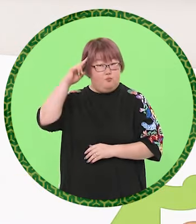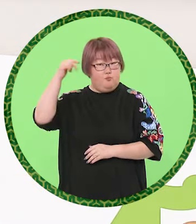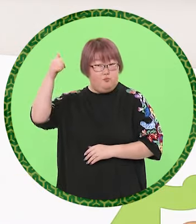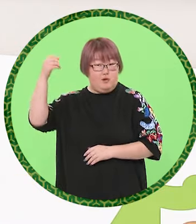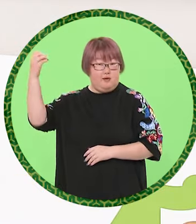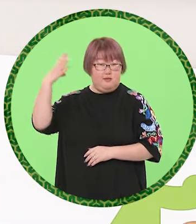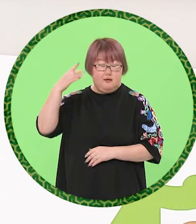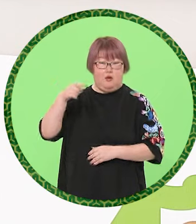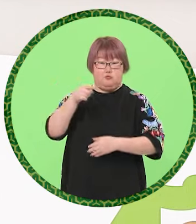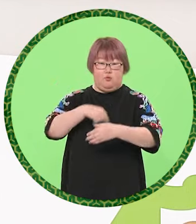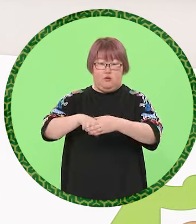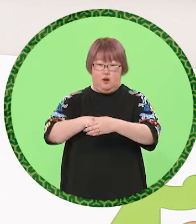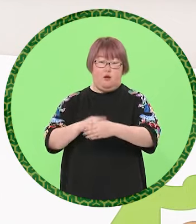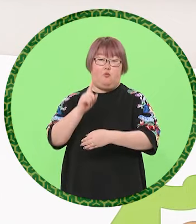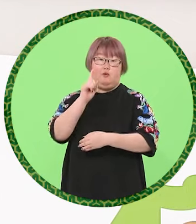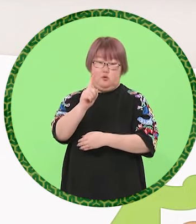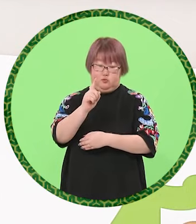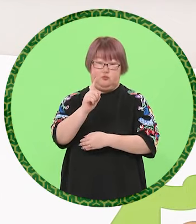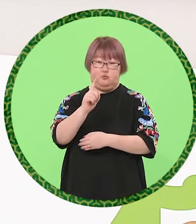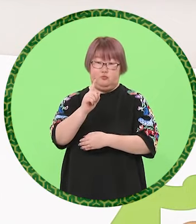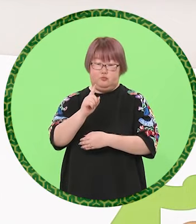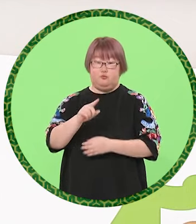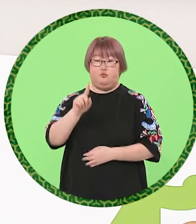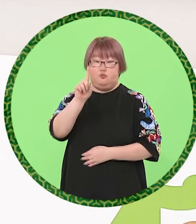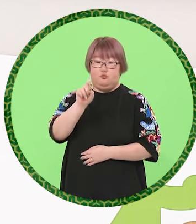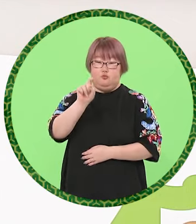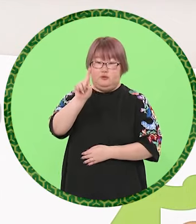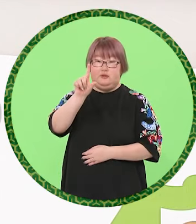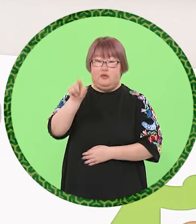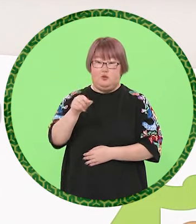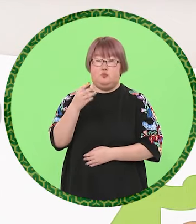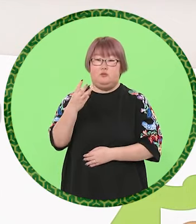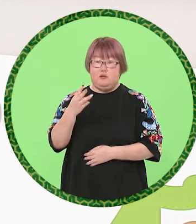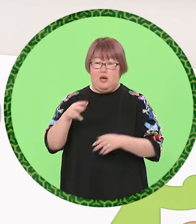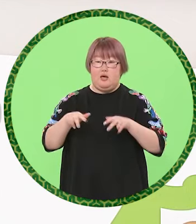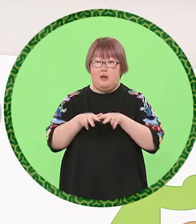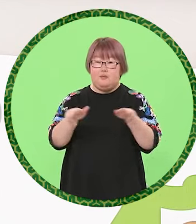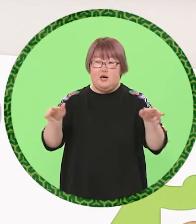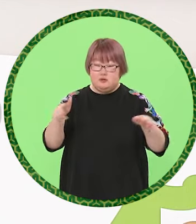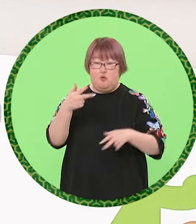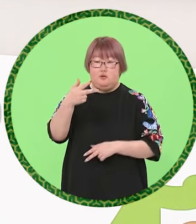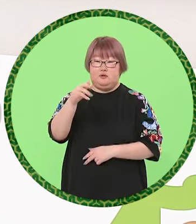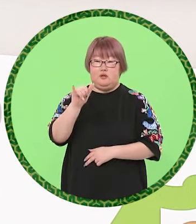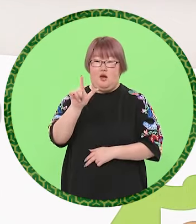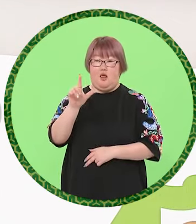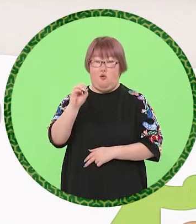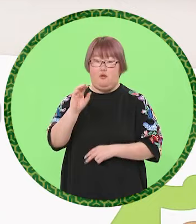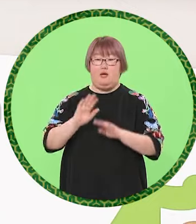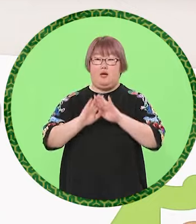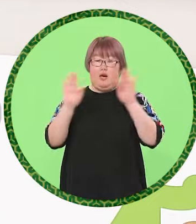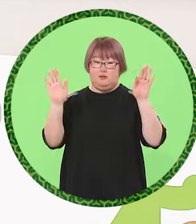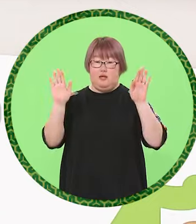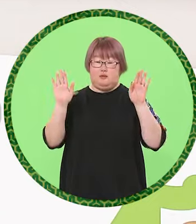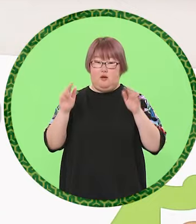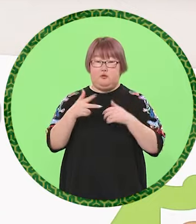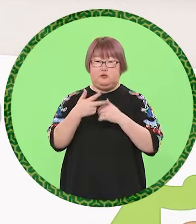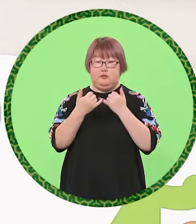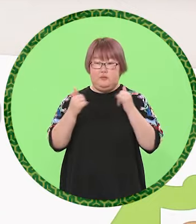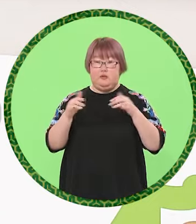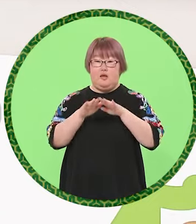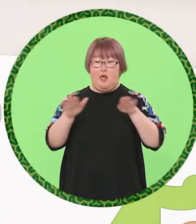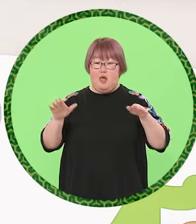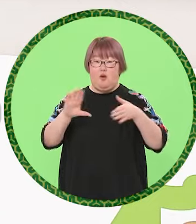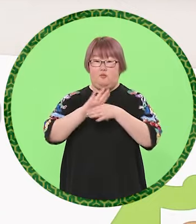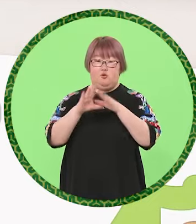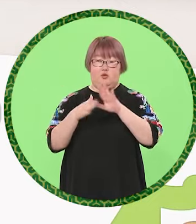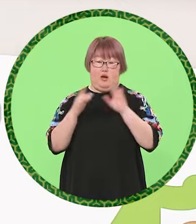今回元就様がおっしゃっていたのはその中の一つ、11月3日に神谷町シャレオで開催される市